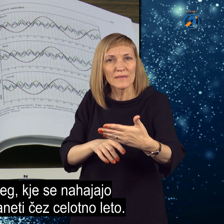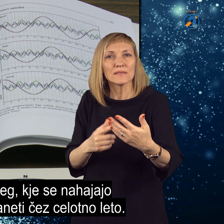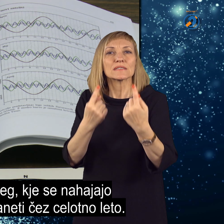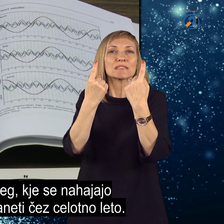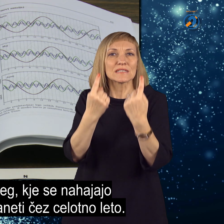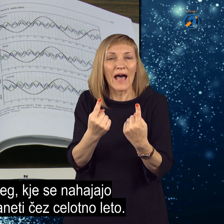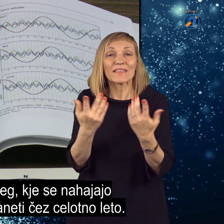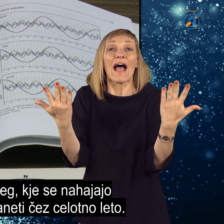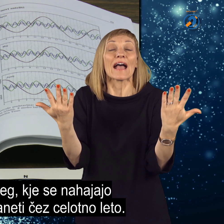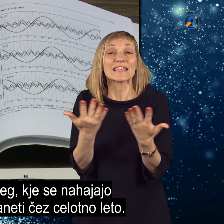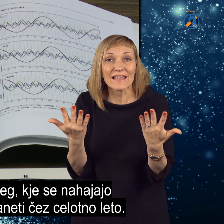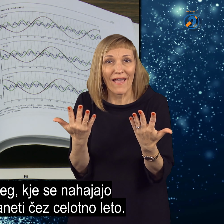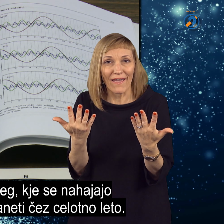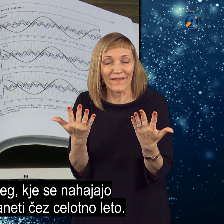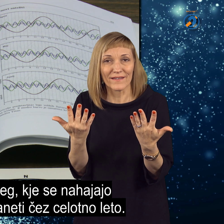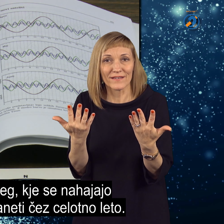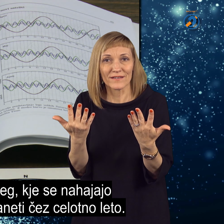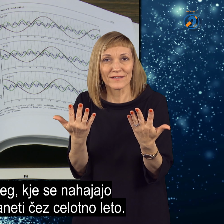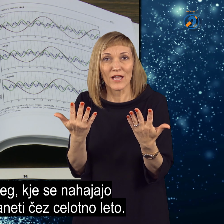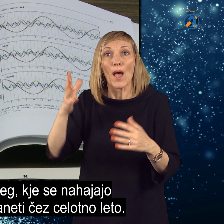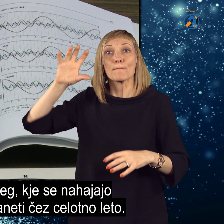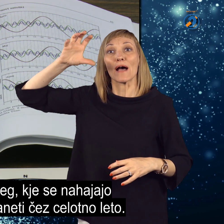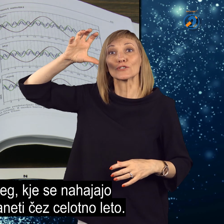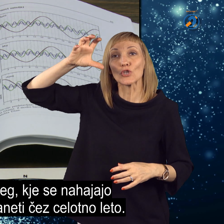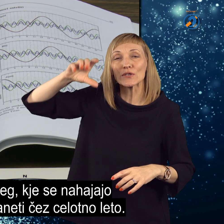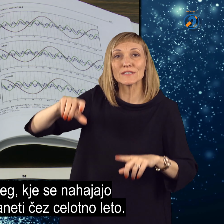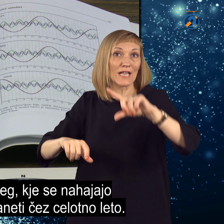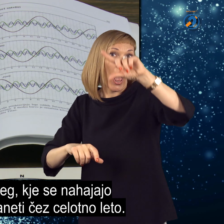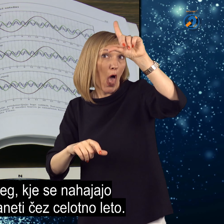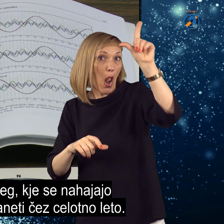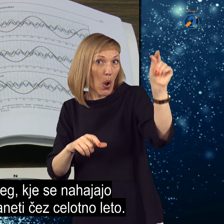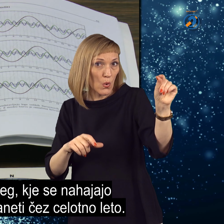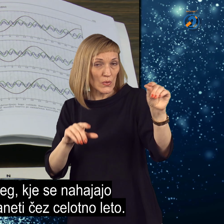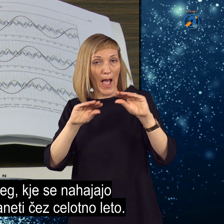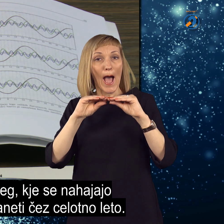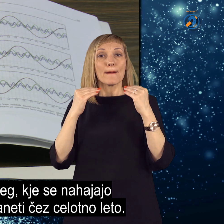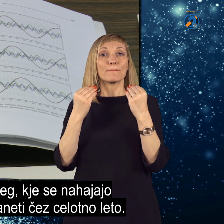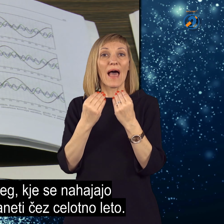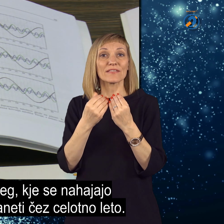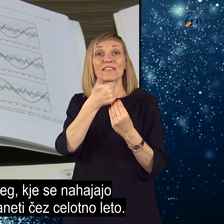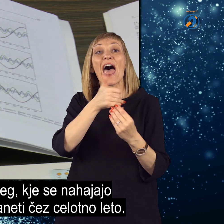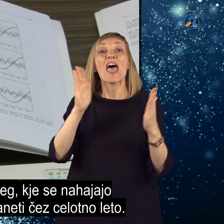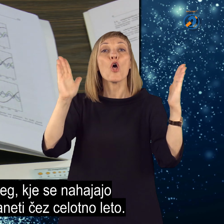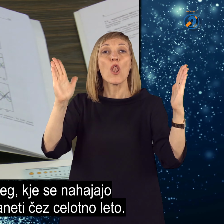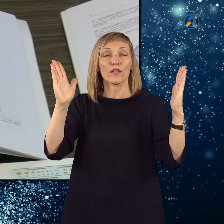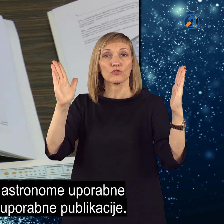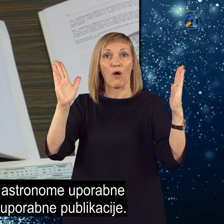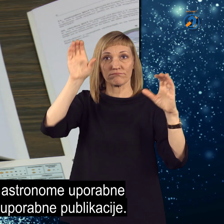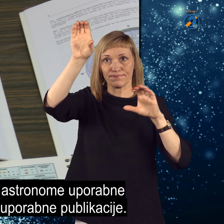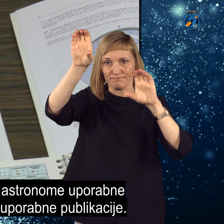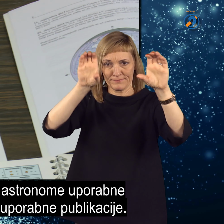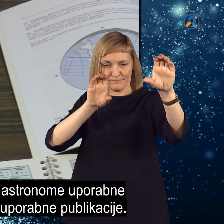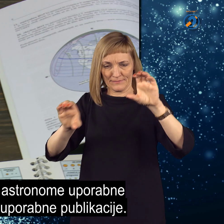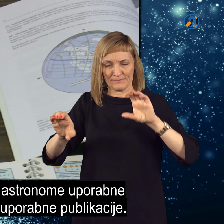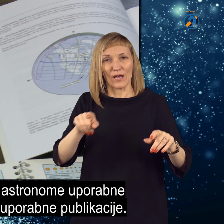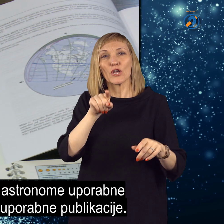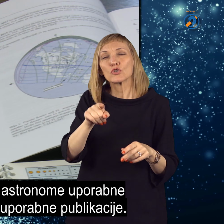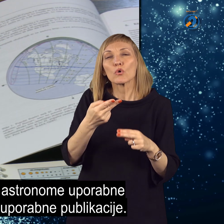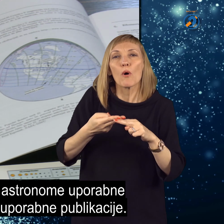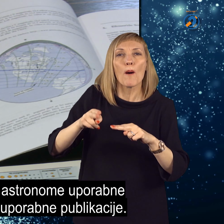kje se nahajajo sonce, luna in planeti čez celotno leto. To so